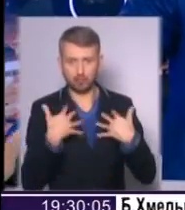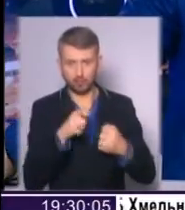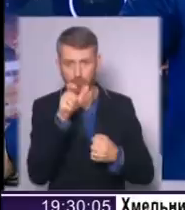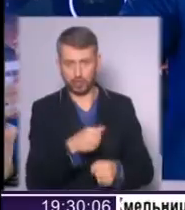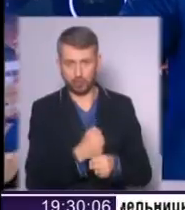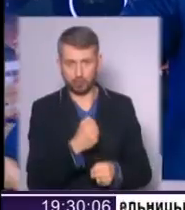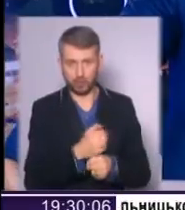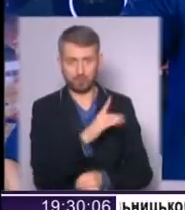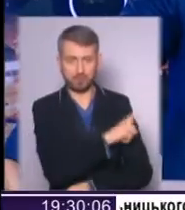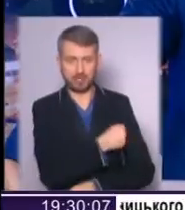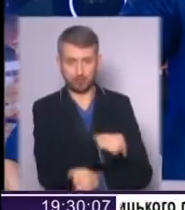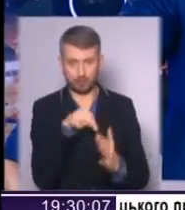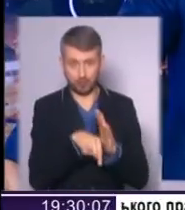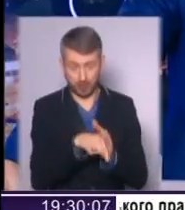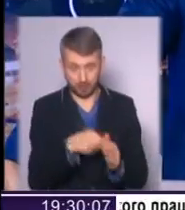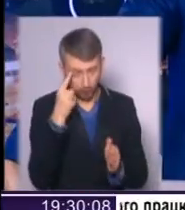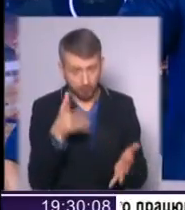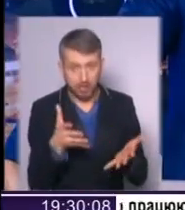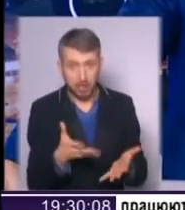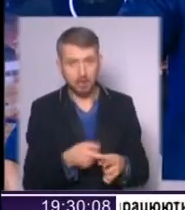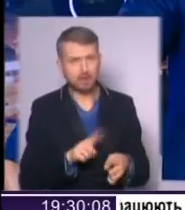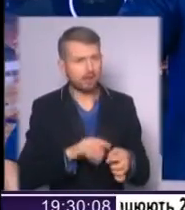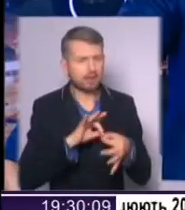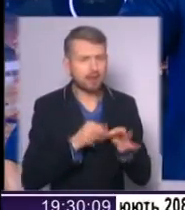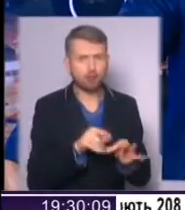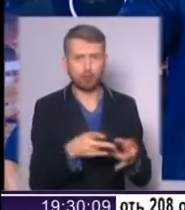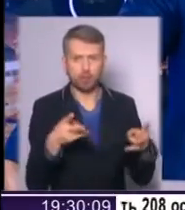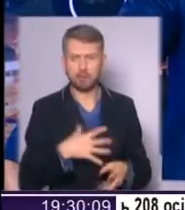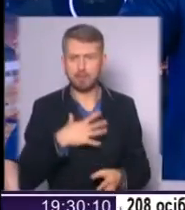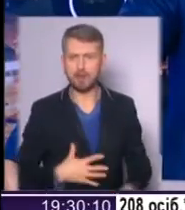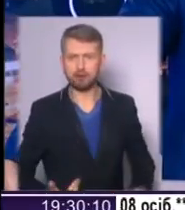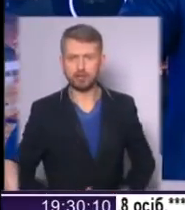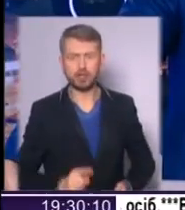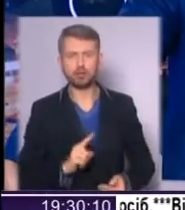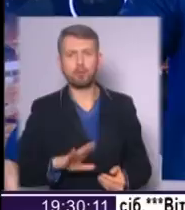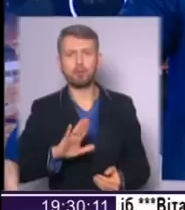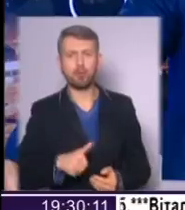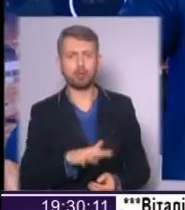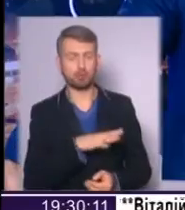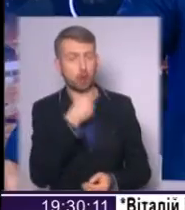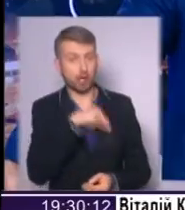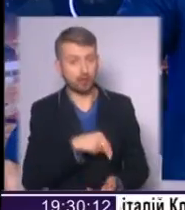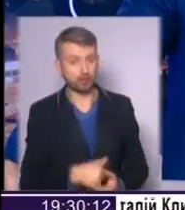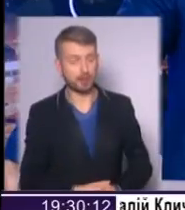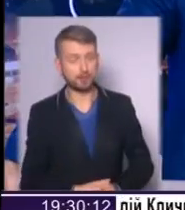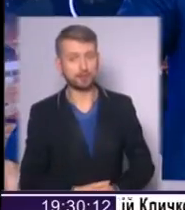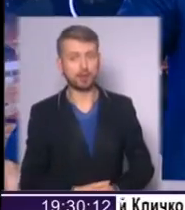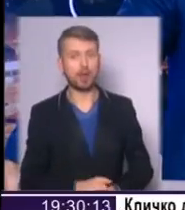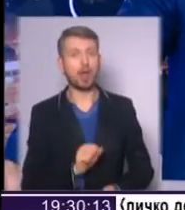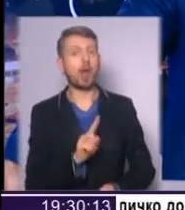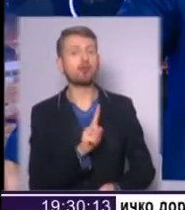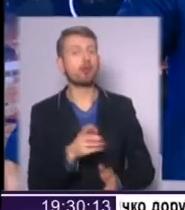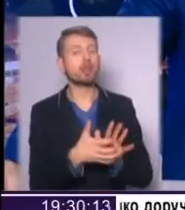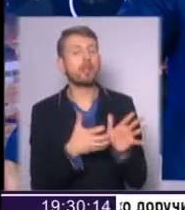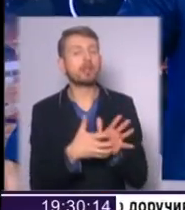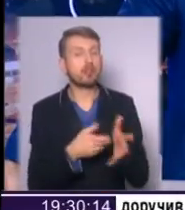в медичному сенсі, розумієте? Це складний процес, його треба пережити для того, щоб потім стало краще. А чого не